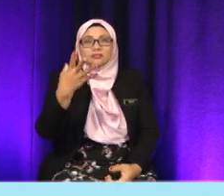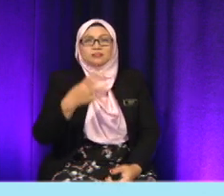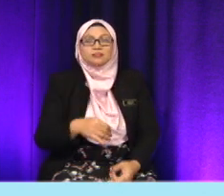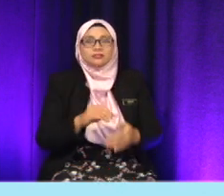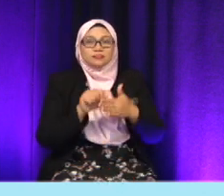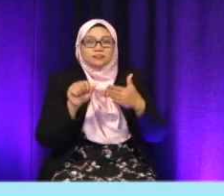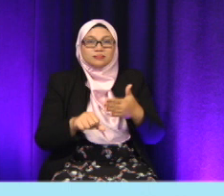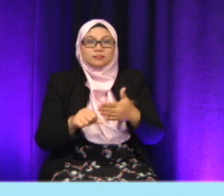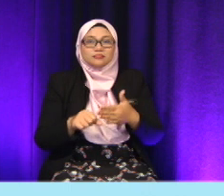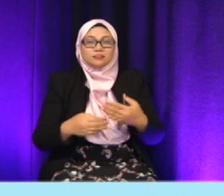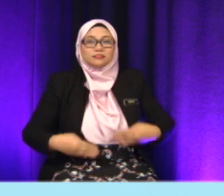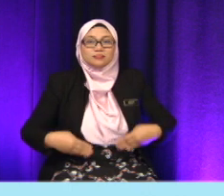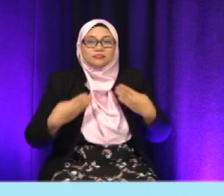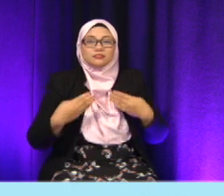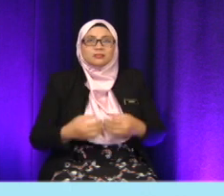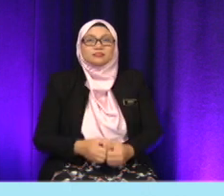ulangan